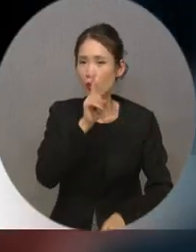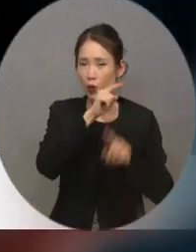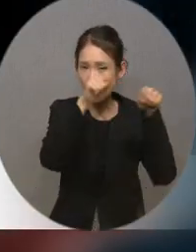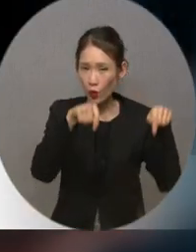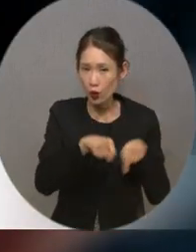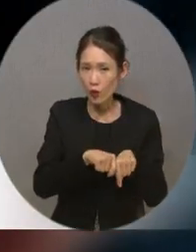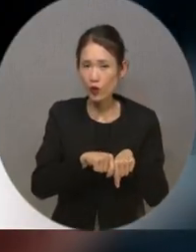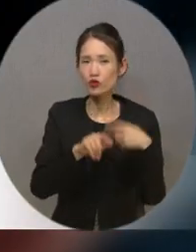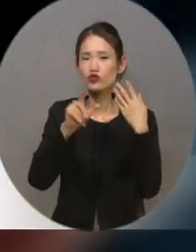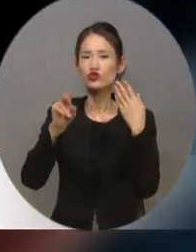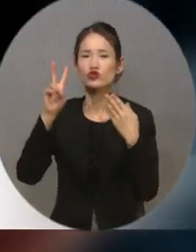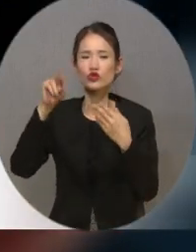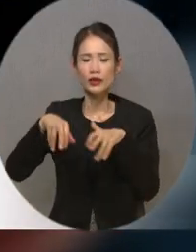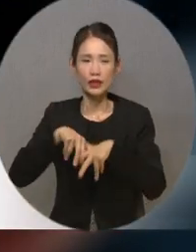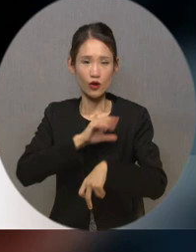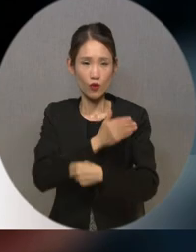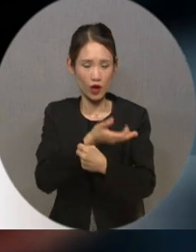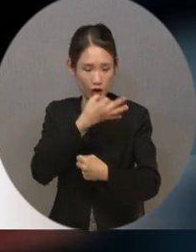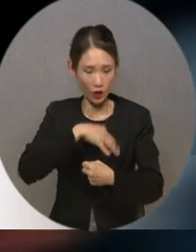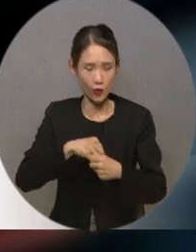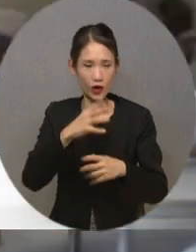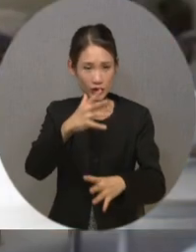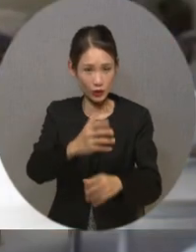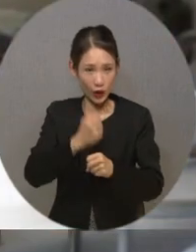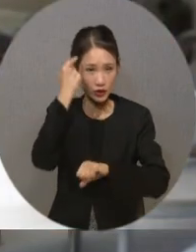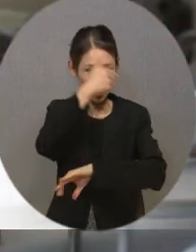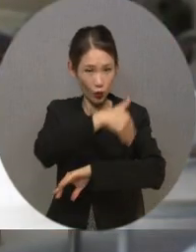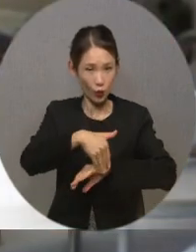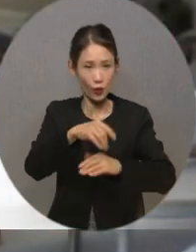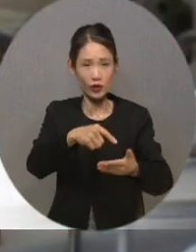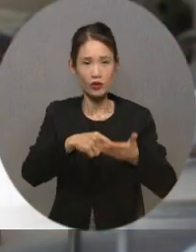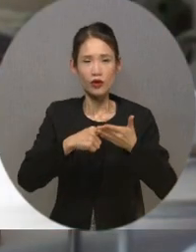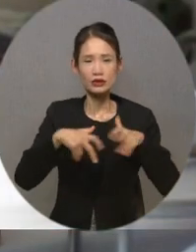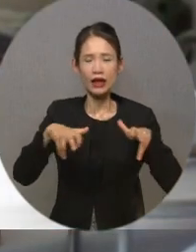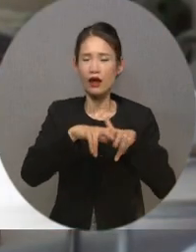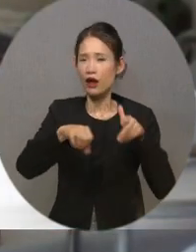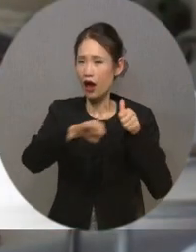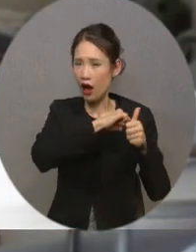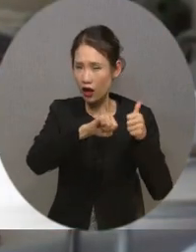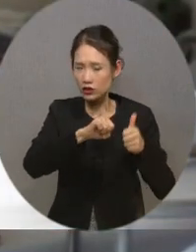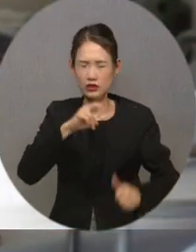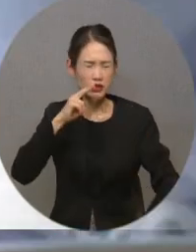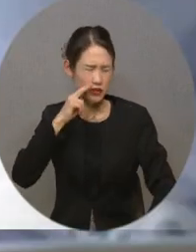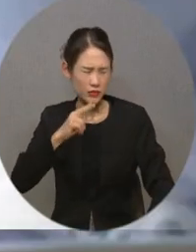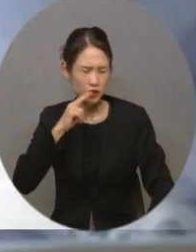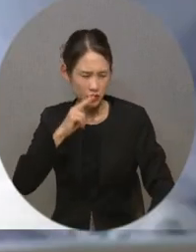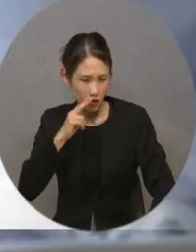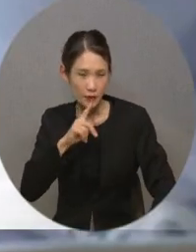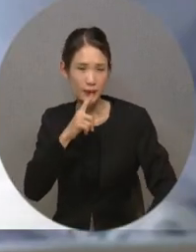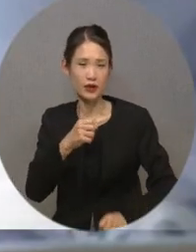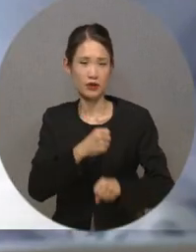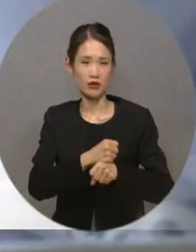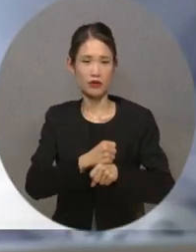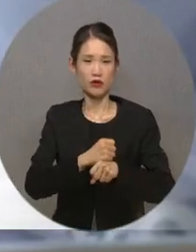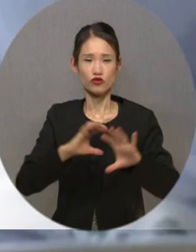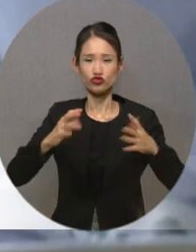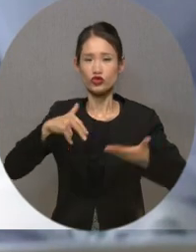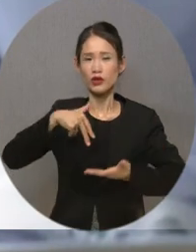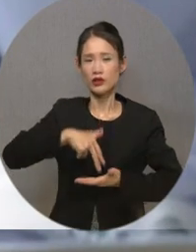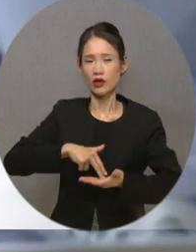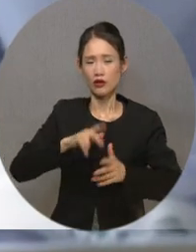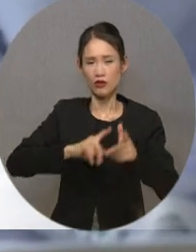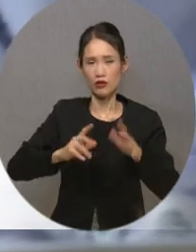장애인권리위원회 최종 견해 등 국제사회에서도 우리나라 장애인 학대 실태의 심각성을 지적하며 국가 차원의 종합적인